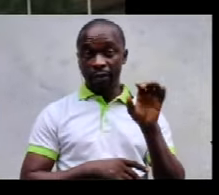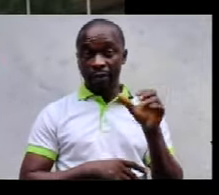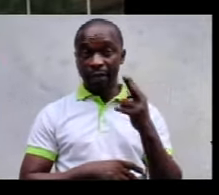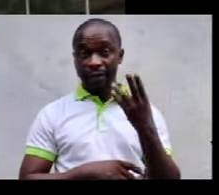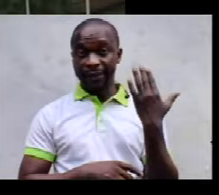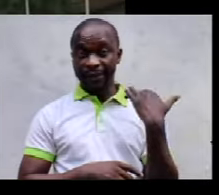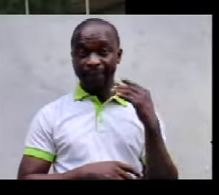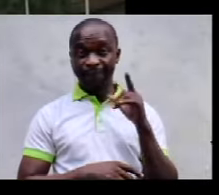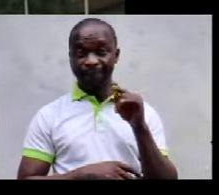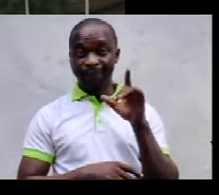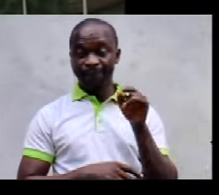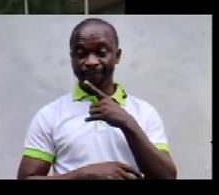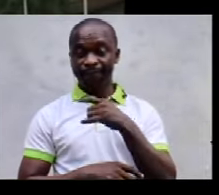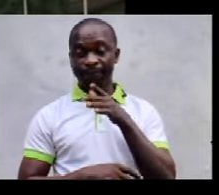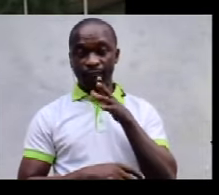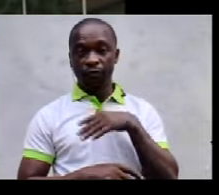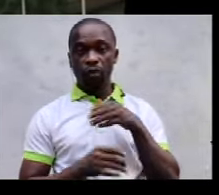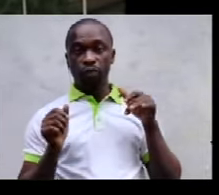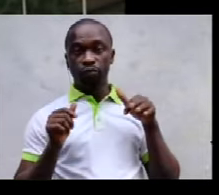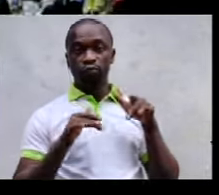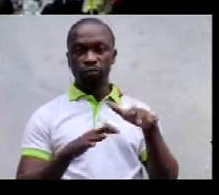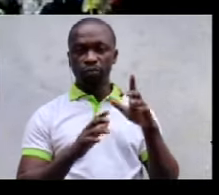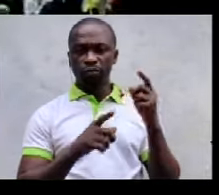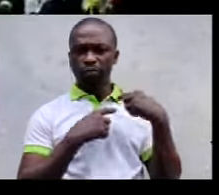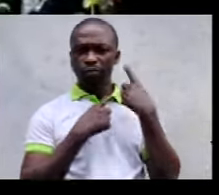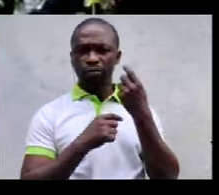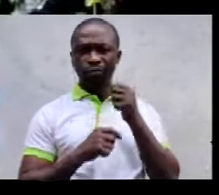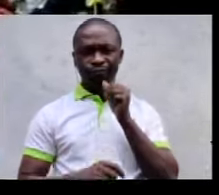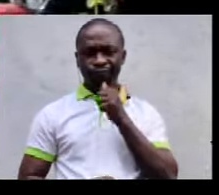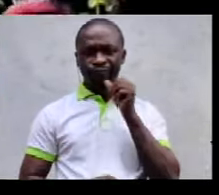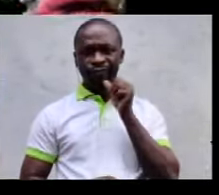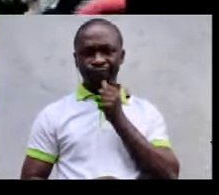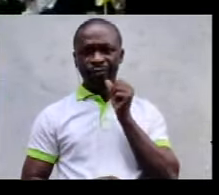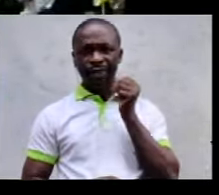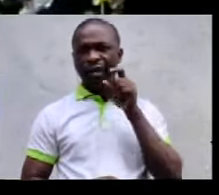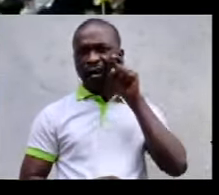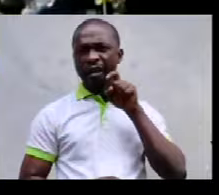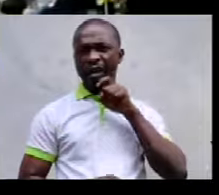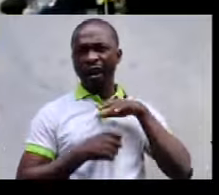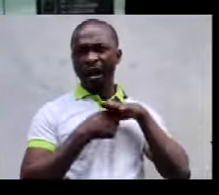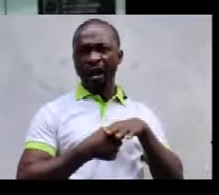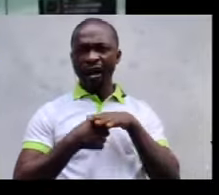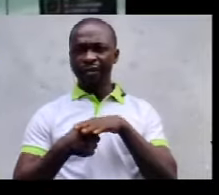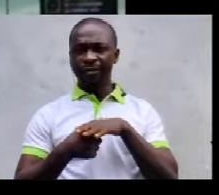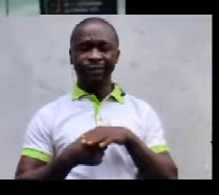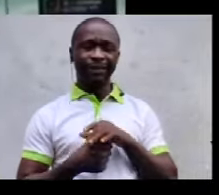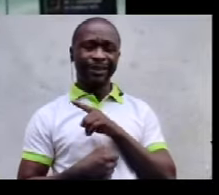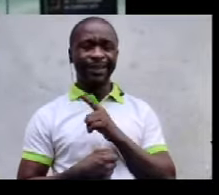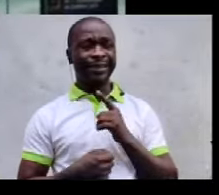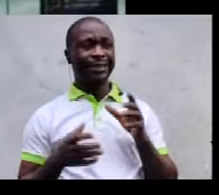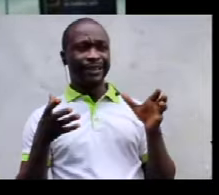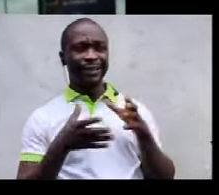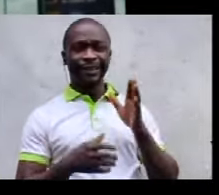femme célébrée le 8 mars 2021. Ces femmes affirment qu'elles subissent les conséquences de l'insécurité depuis plus de 20 ans et invitent